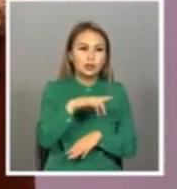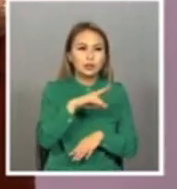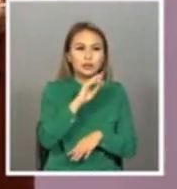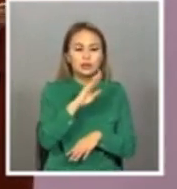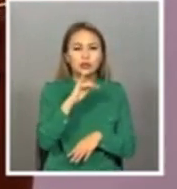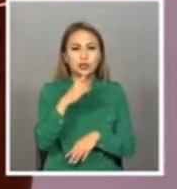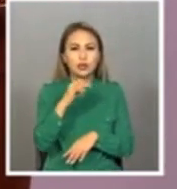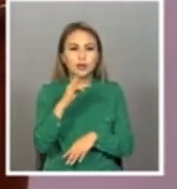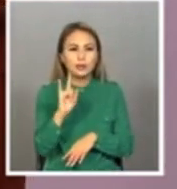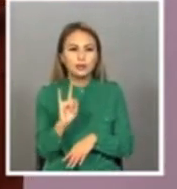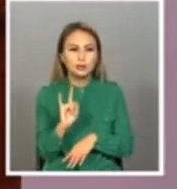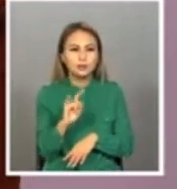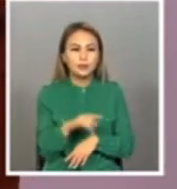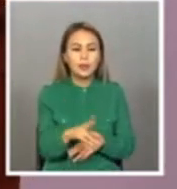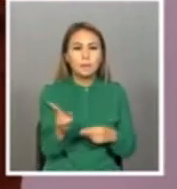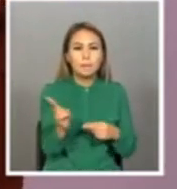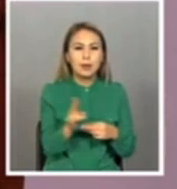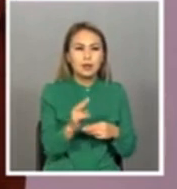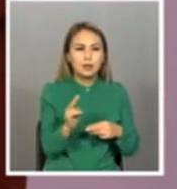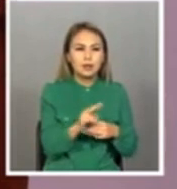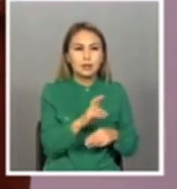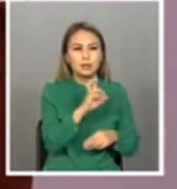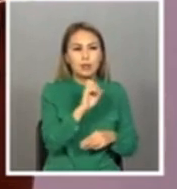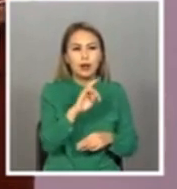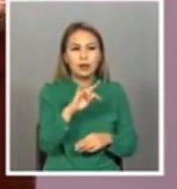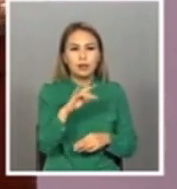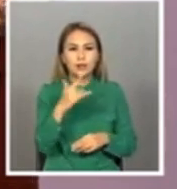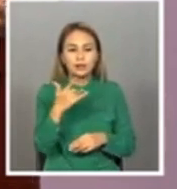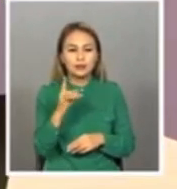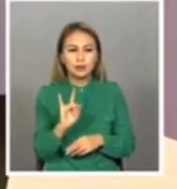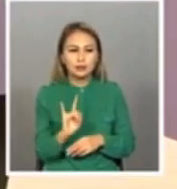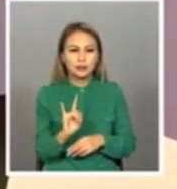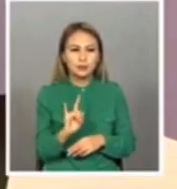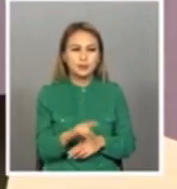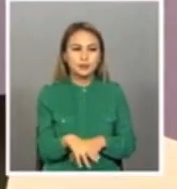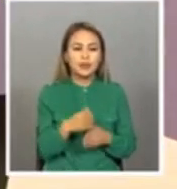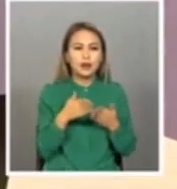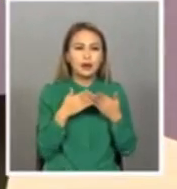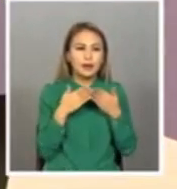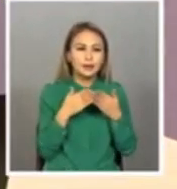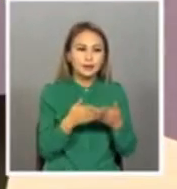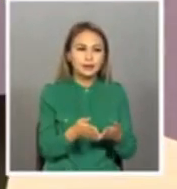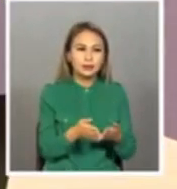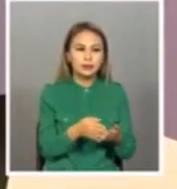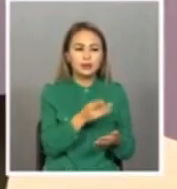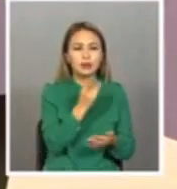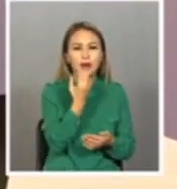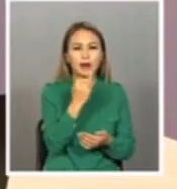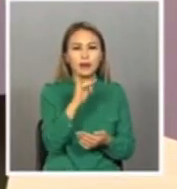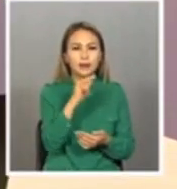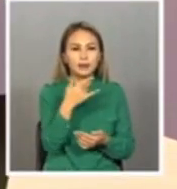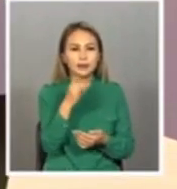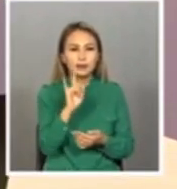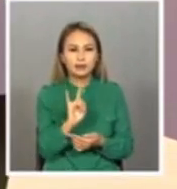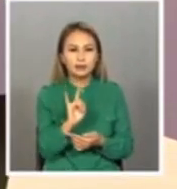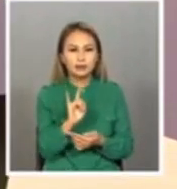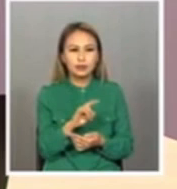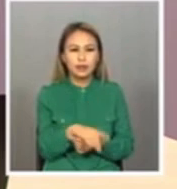тігішағы. Балық, балығы. Қайық,